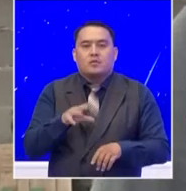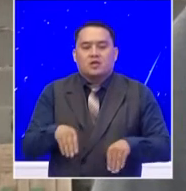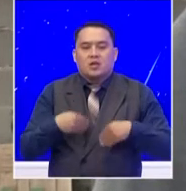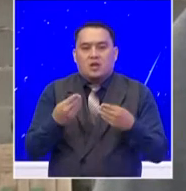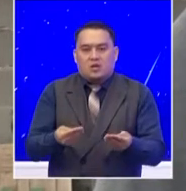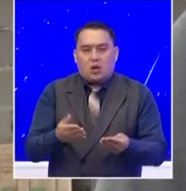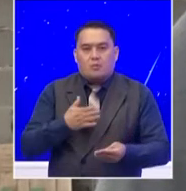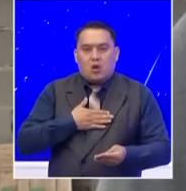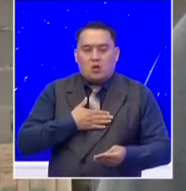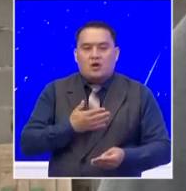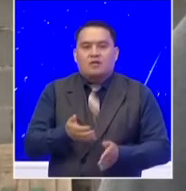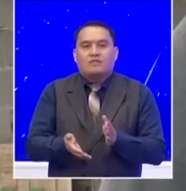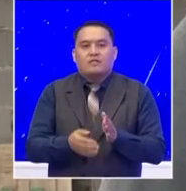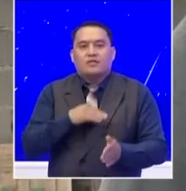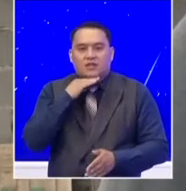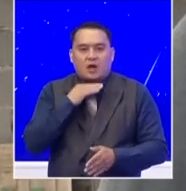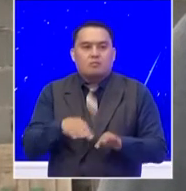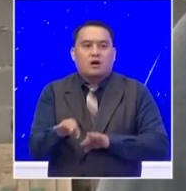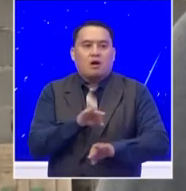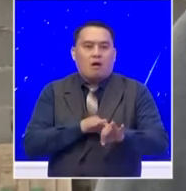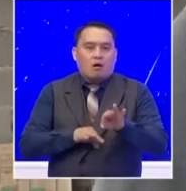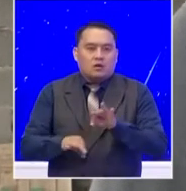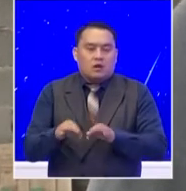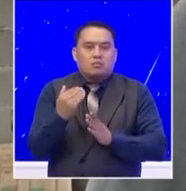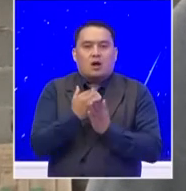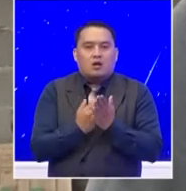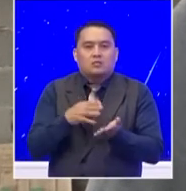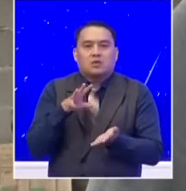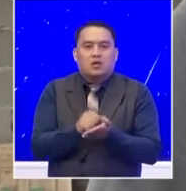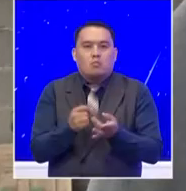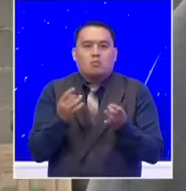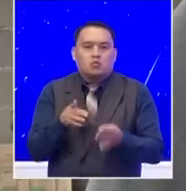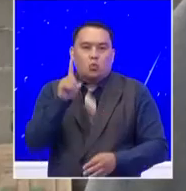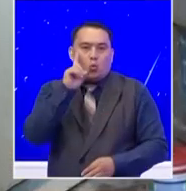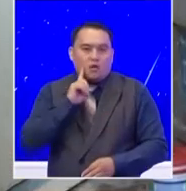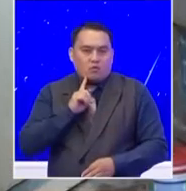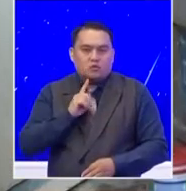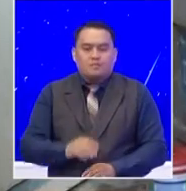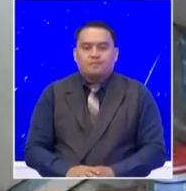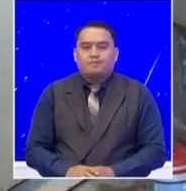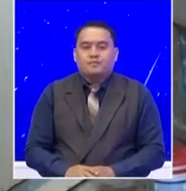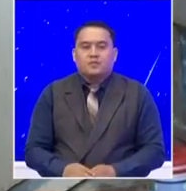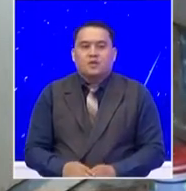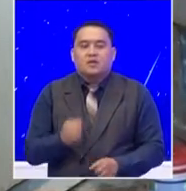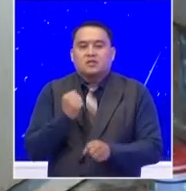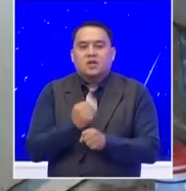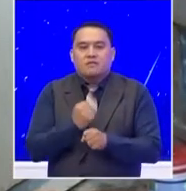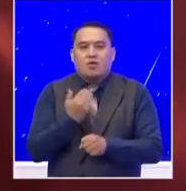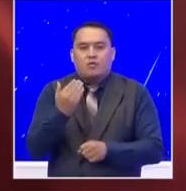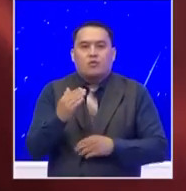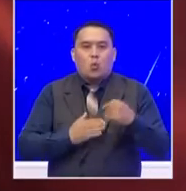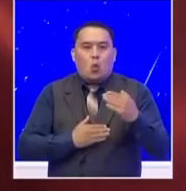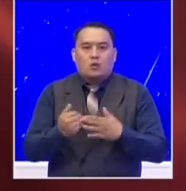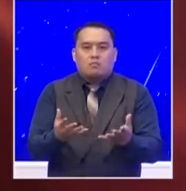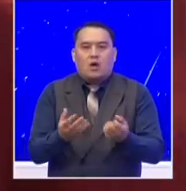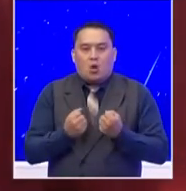тысяч тенге. Этого хватило на запуск проекта. До программы занимался просто ради удовольствия. Инструменты, сделанные его руками, уже